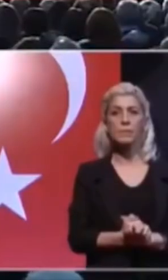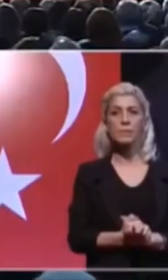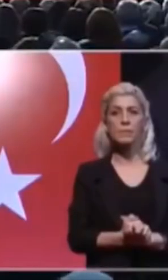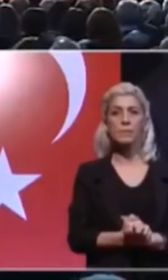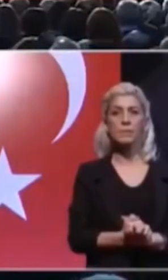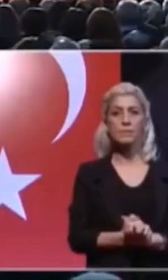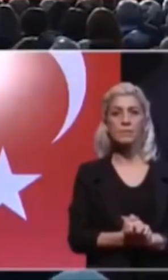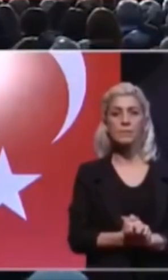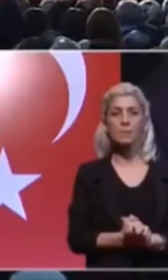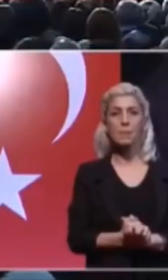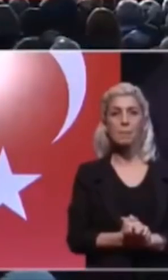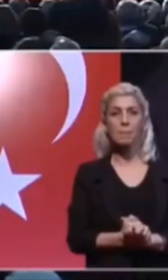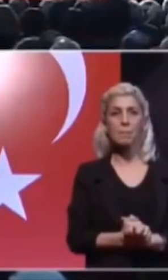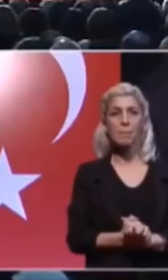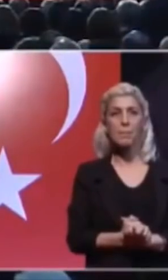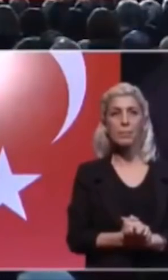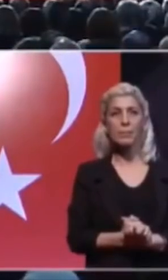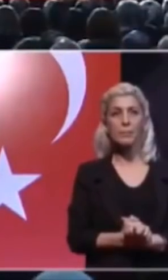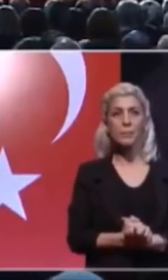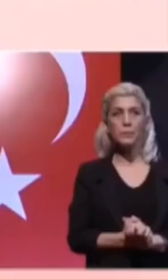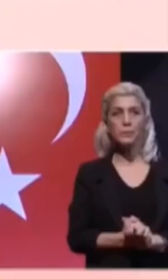partimizin her kademesinde görev yapmış olan